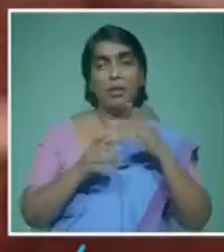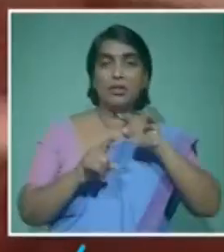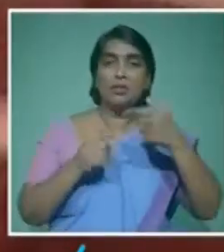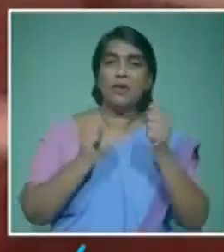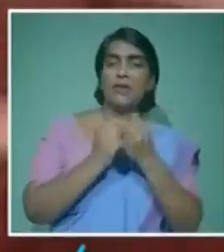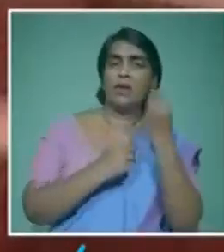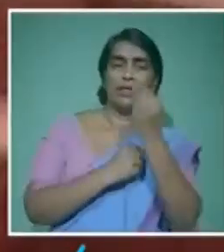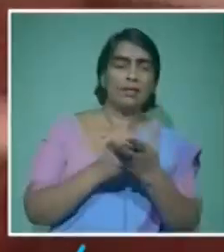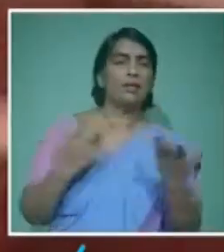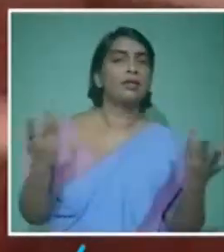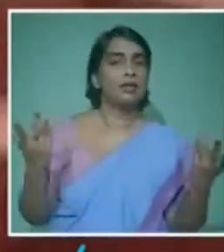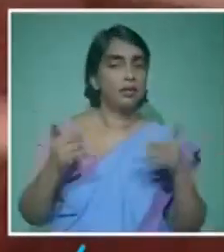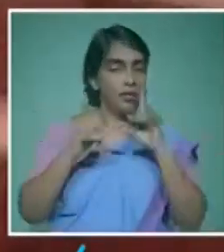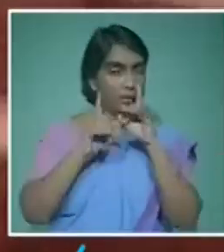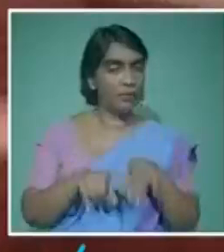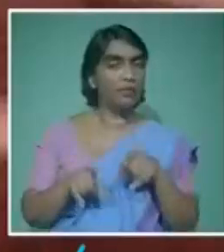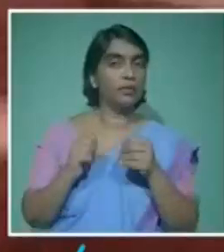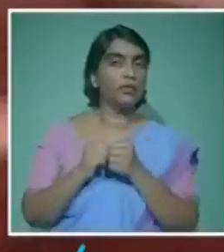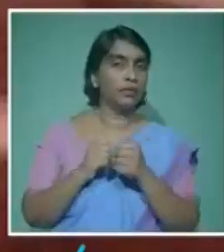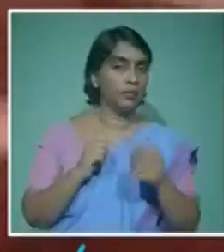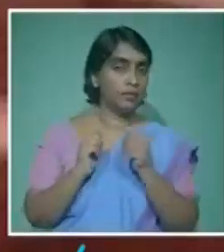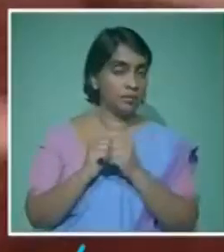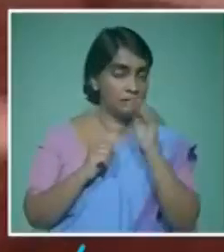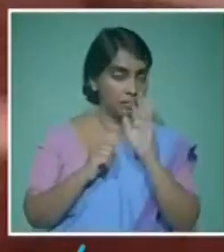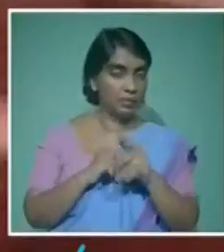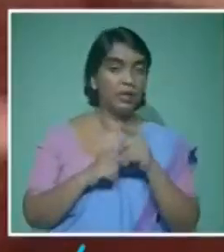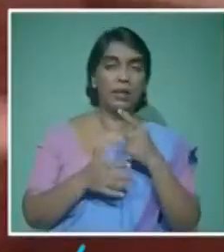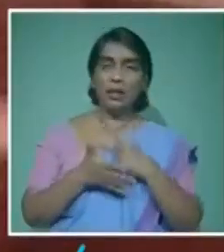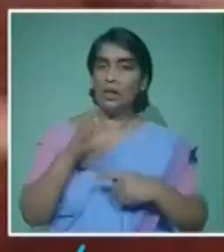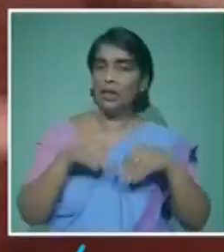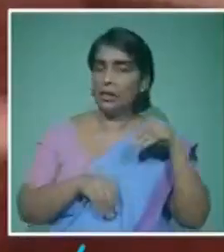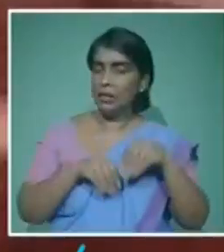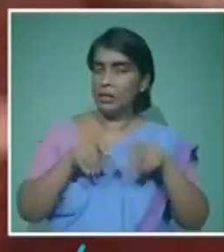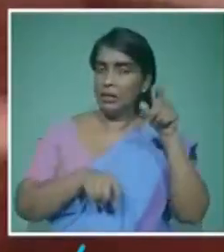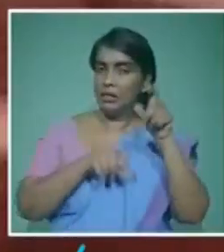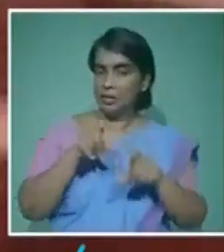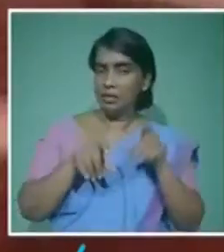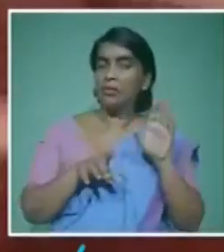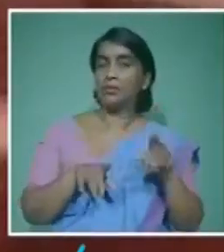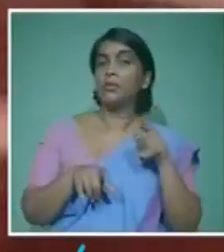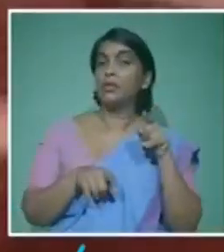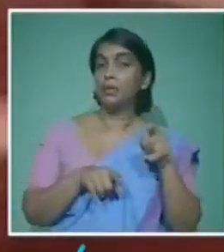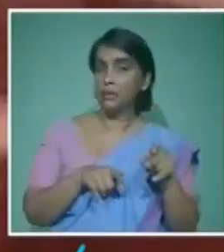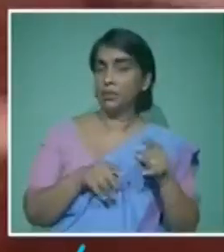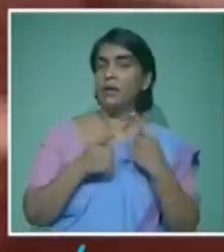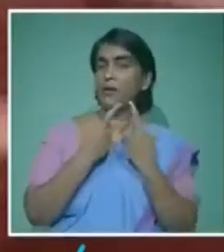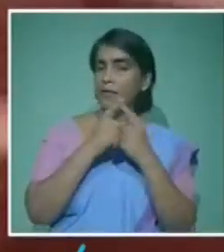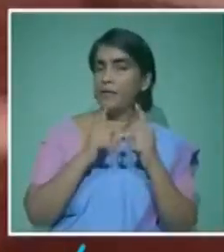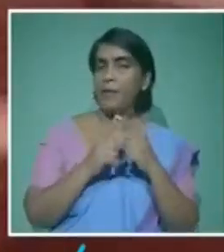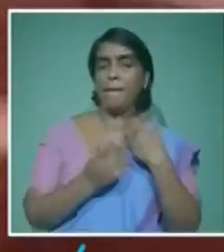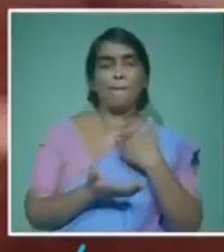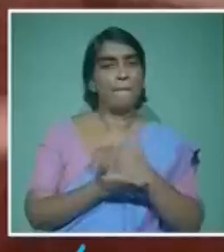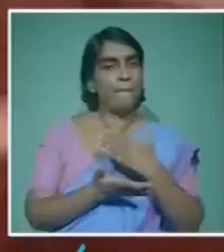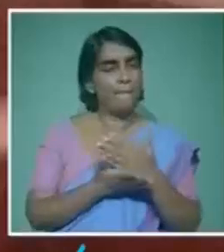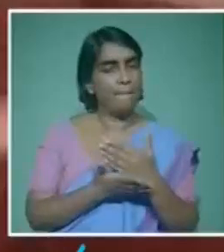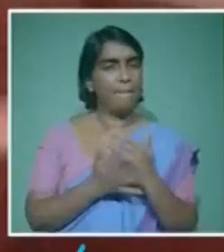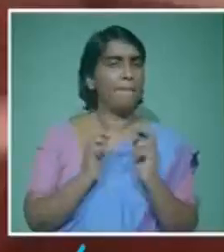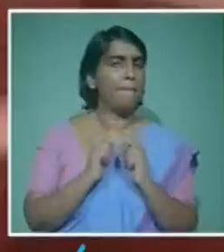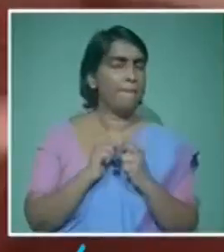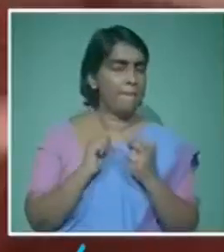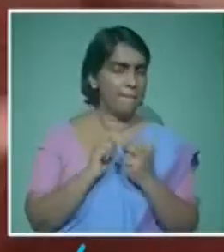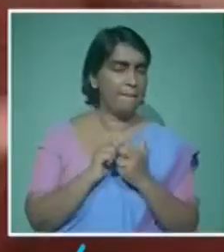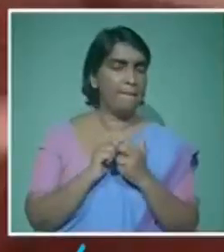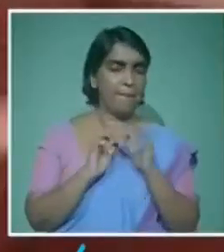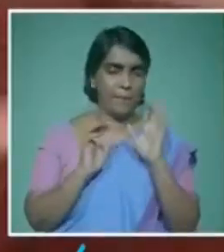வாய்ப்பேச்சு அரசியல் இதன் பின்னணியில் தவழ்ந்து கொண்டிருப்பதையும் காண முடிகின்றது. போலி தமிழ் தேசியத்தின் பேரில் எமது